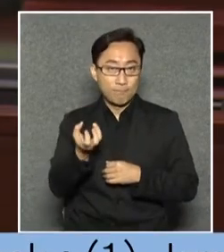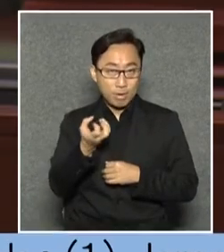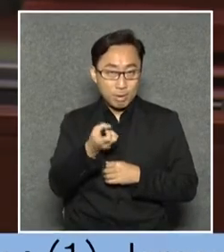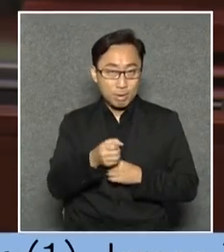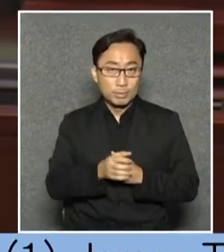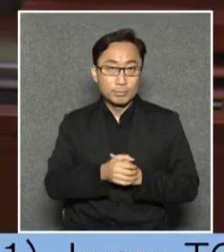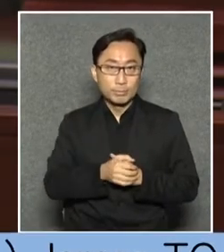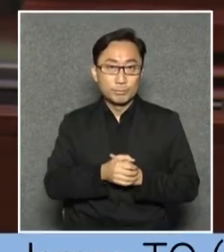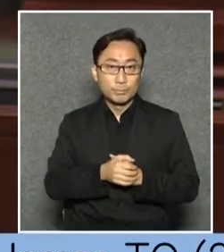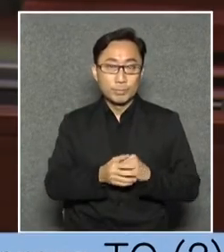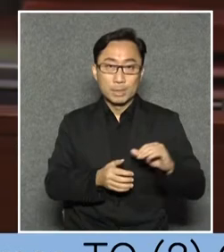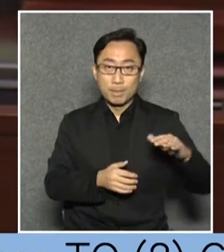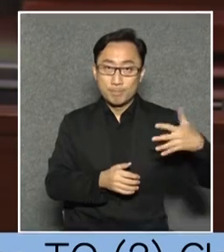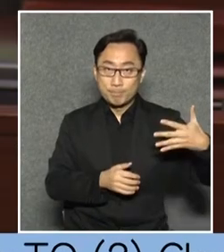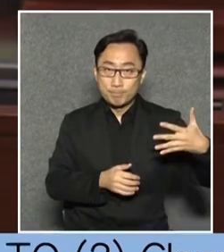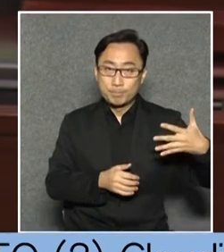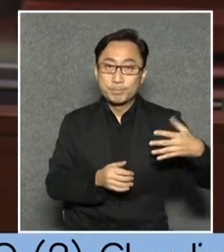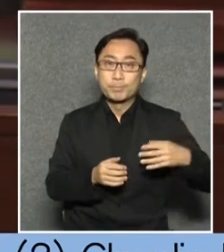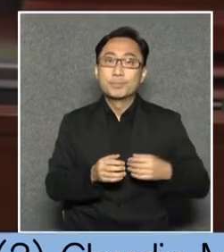第五間